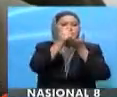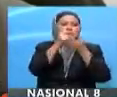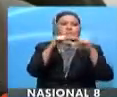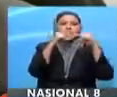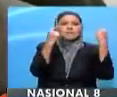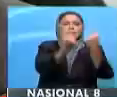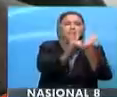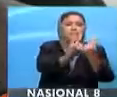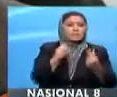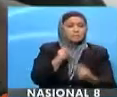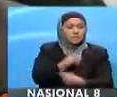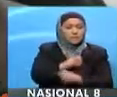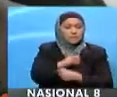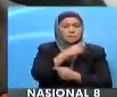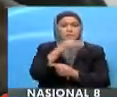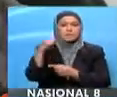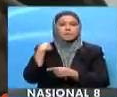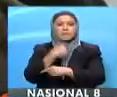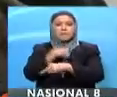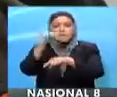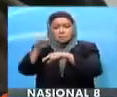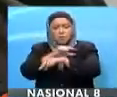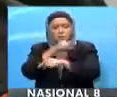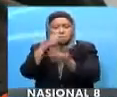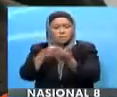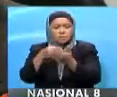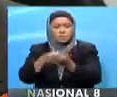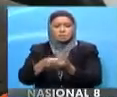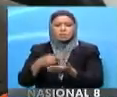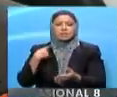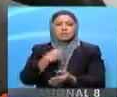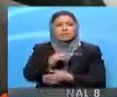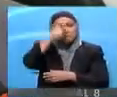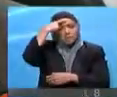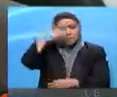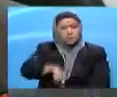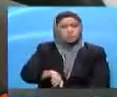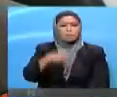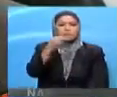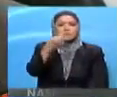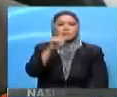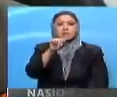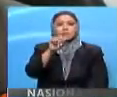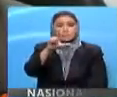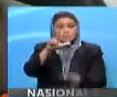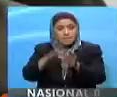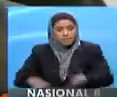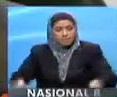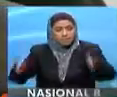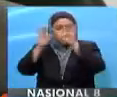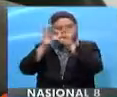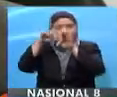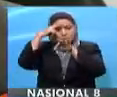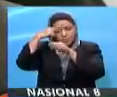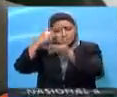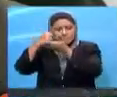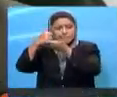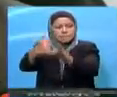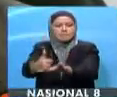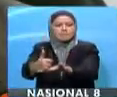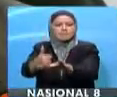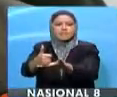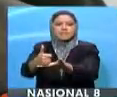a kewangan kita pada kepada benda-benda perkara-perkara yang penting untuk membantu